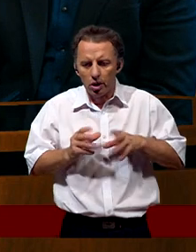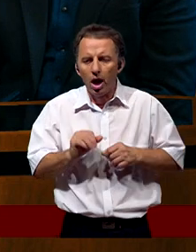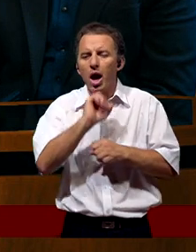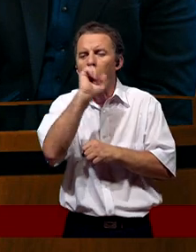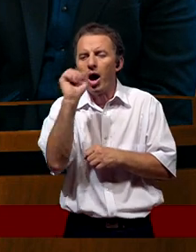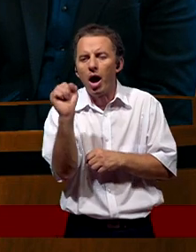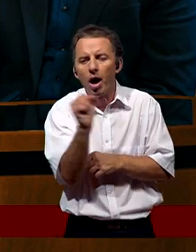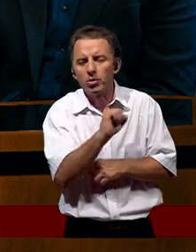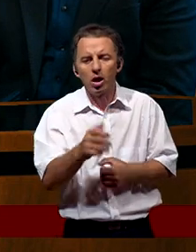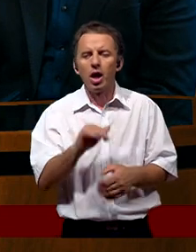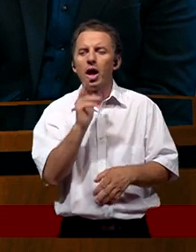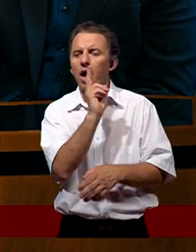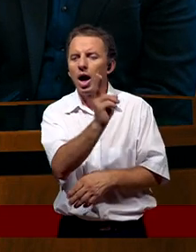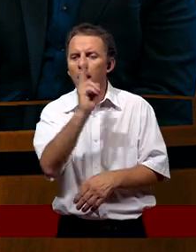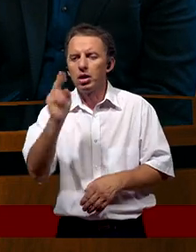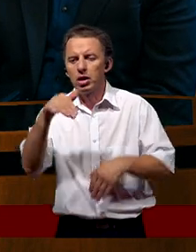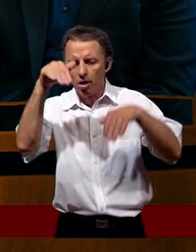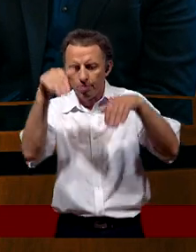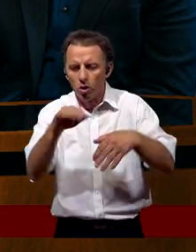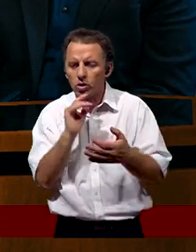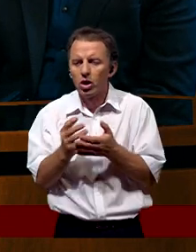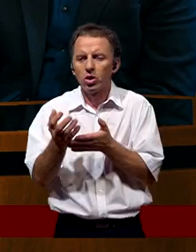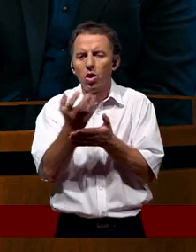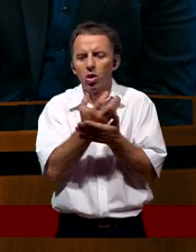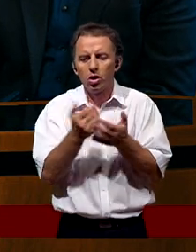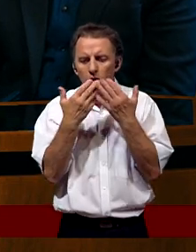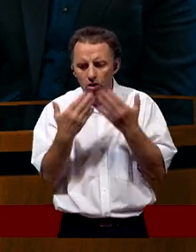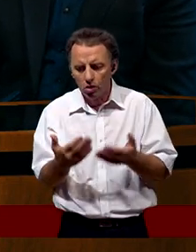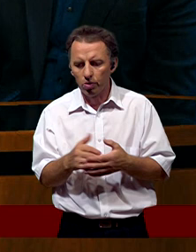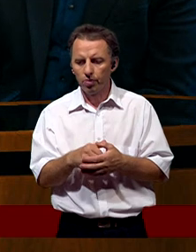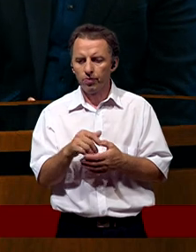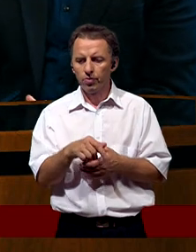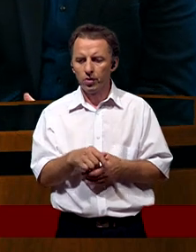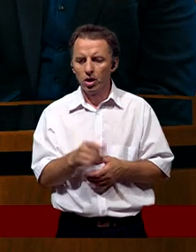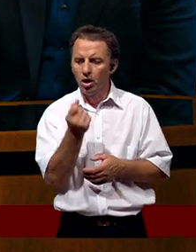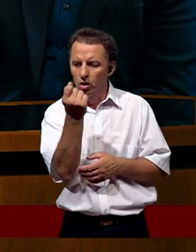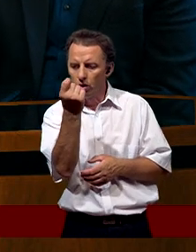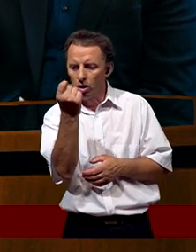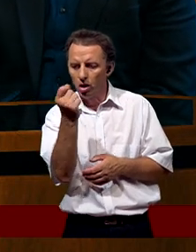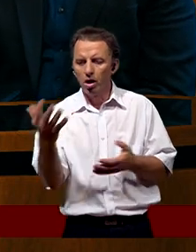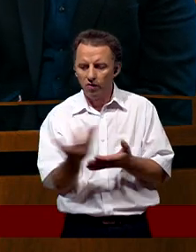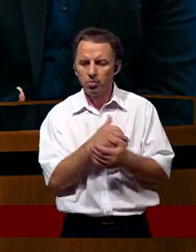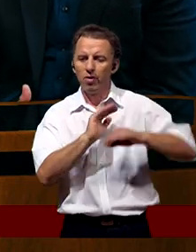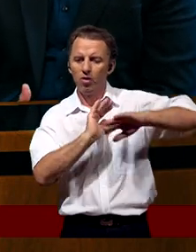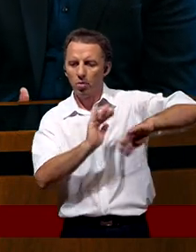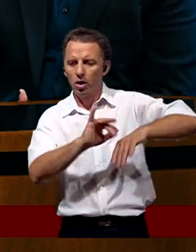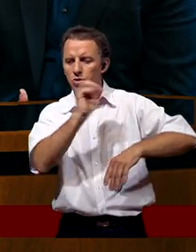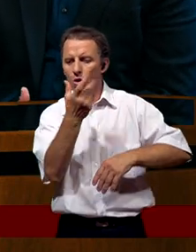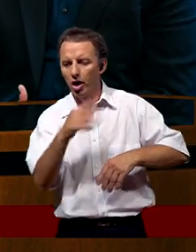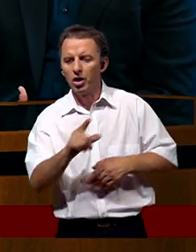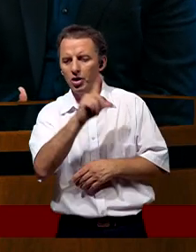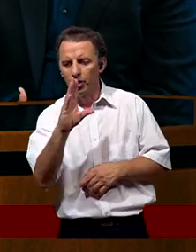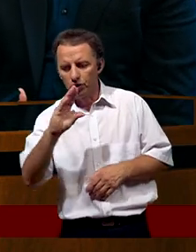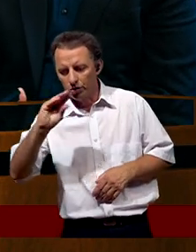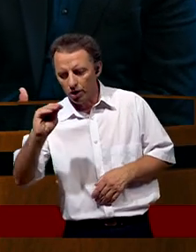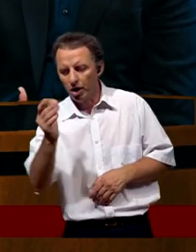ale absolutnie każdy może z tego skorzystać. Tak, dziękuję. Grzegorzu? Tutaj może troszkę wezmę w obronę Jonasza, to dlatego,